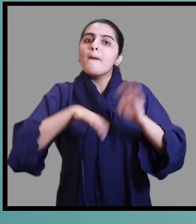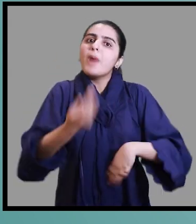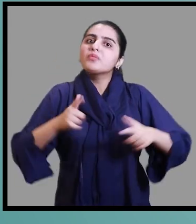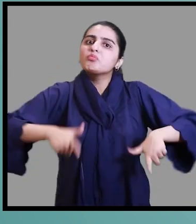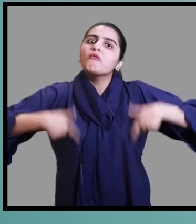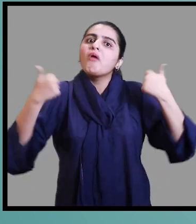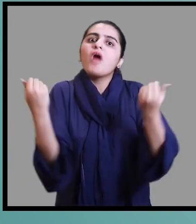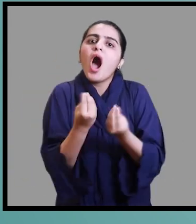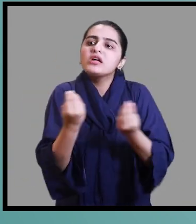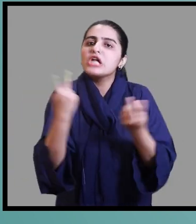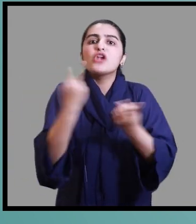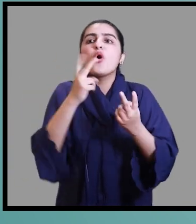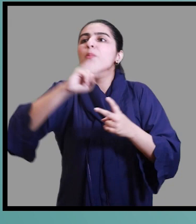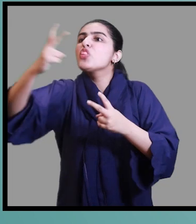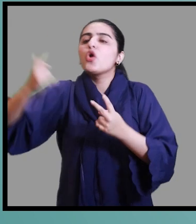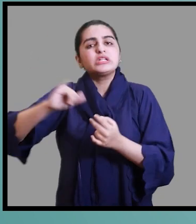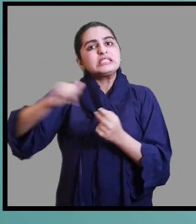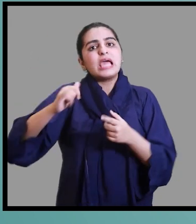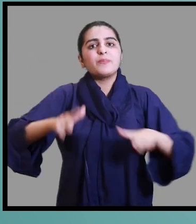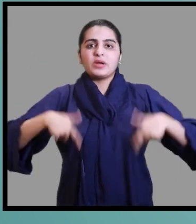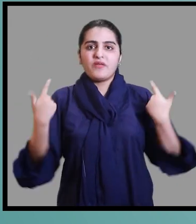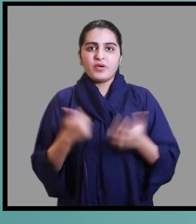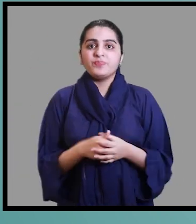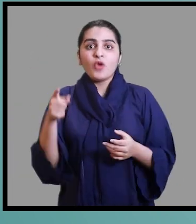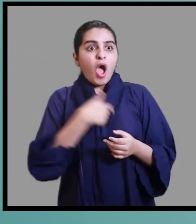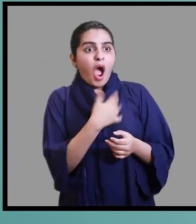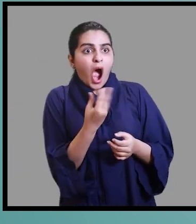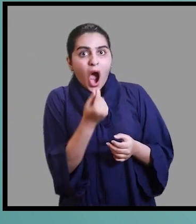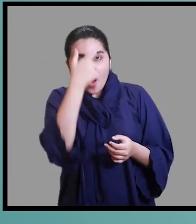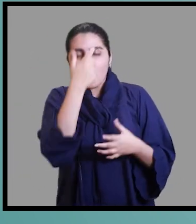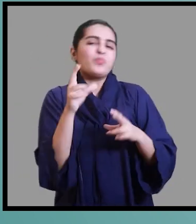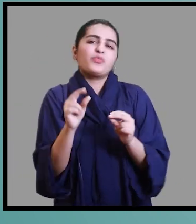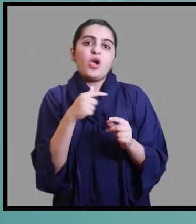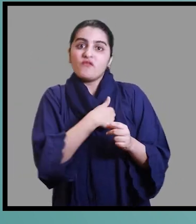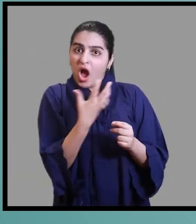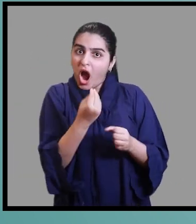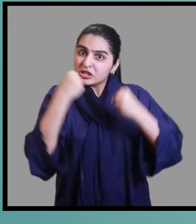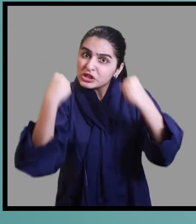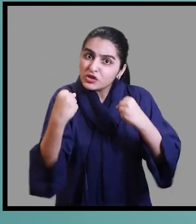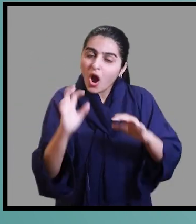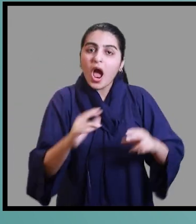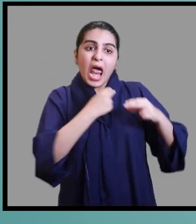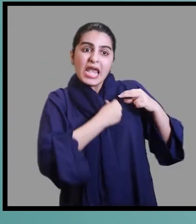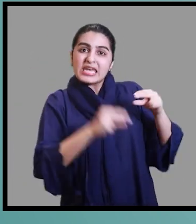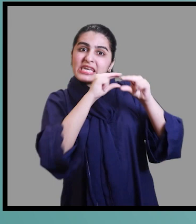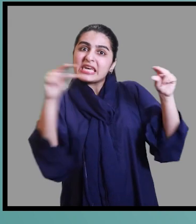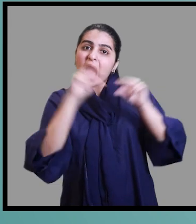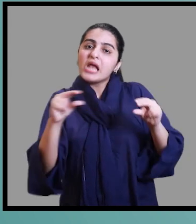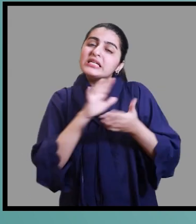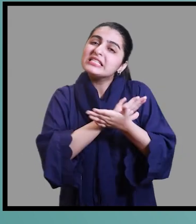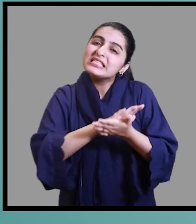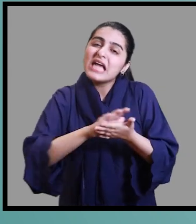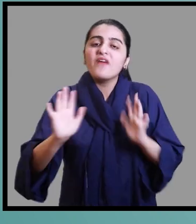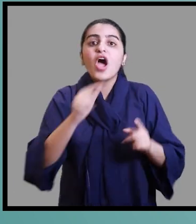ही काम कर रहा होता है जैसे आम लोगों का। तो ज़्यादातर ये हार्ट के मरीज ज़रूरी नहीं हों, इनका हार्ट बहुत स्ट्रांग होते हैं, दिल की नालियाँ भी साफ़ होती